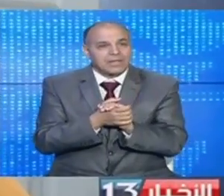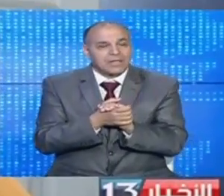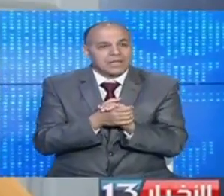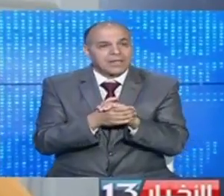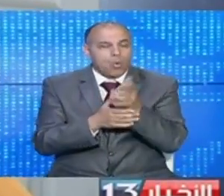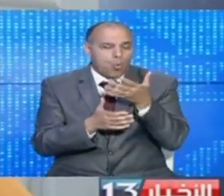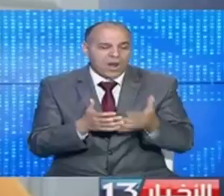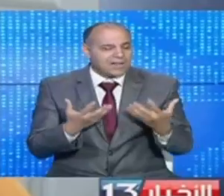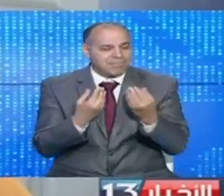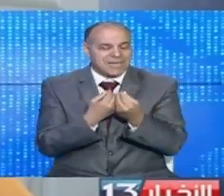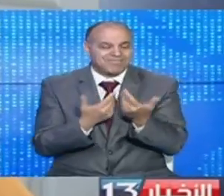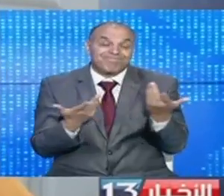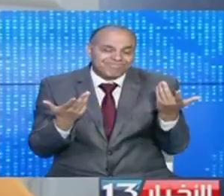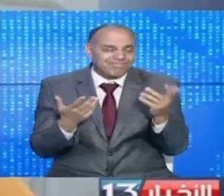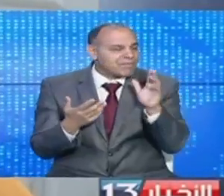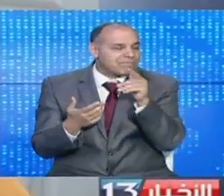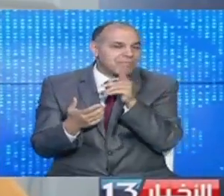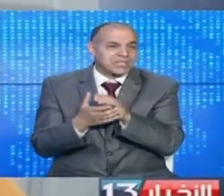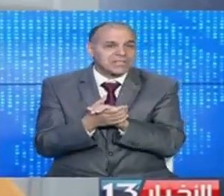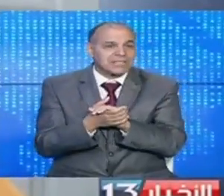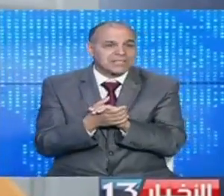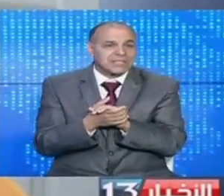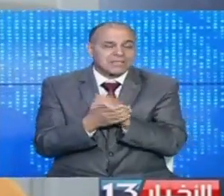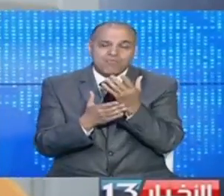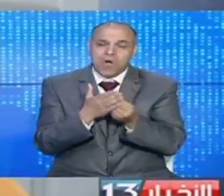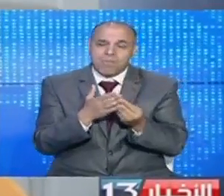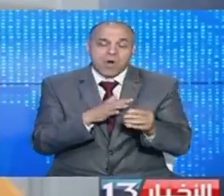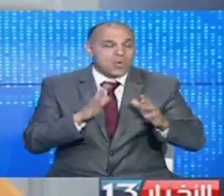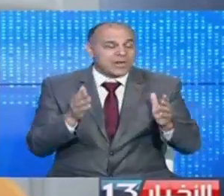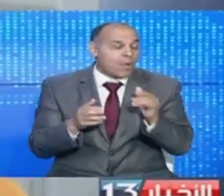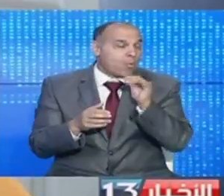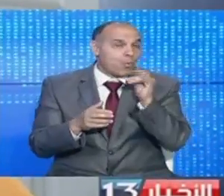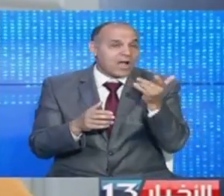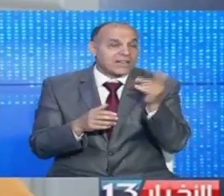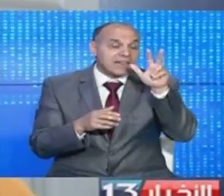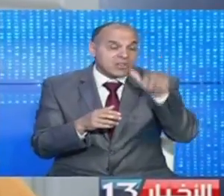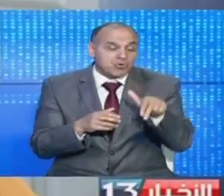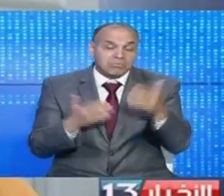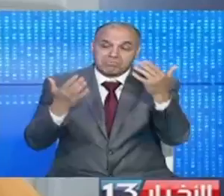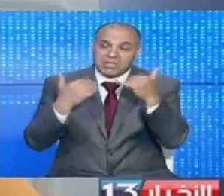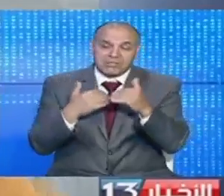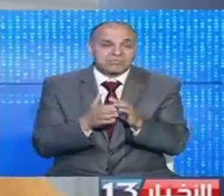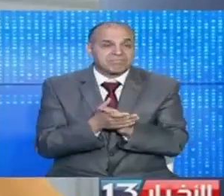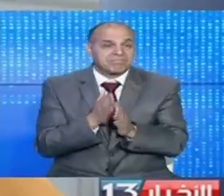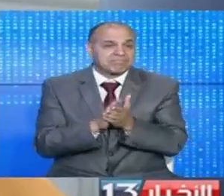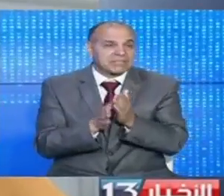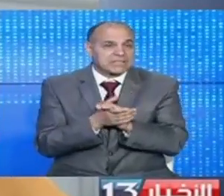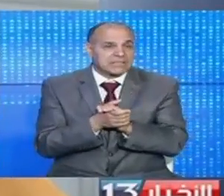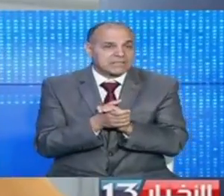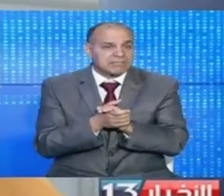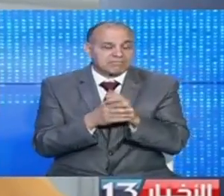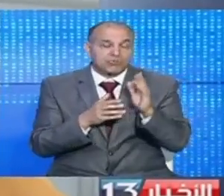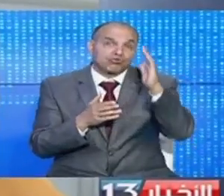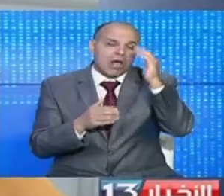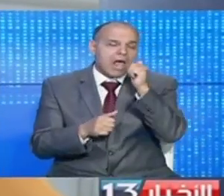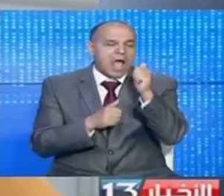معي ناقص، قاعد وكل شيء ناقص عندي، يعني قاعد 3 شهور هذا تعب. عم هم محيين بخير